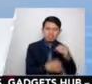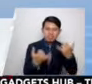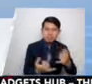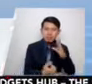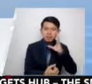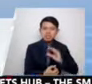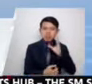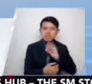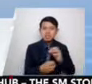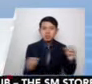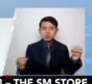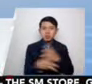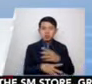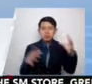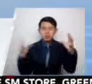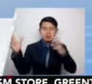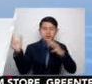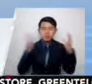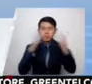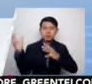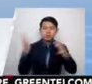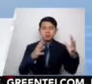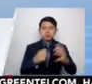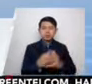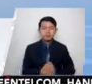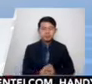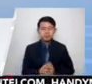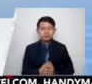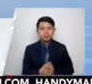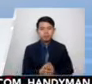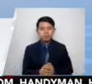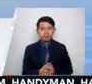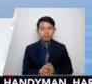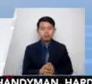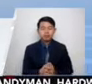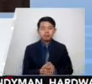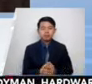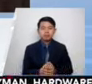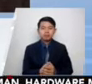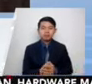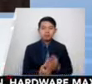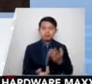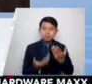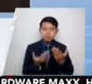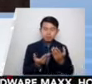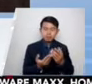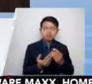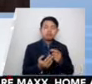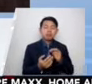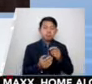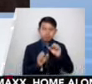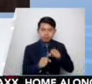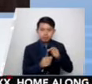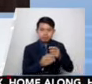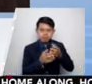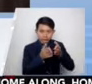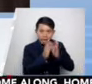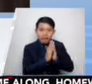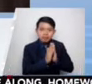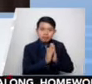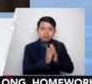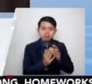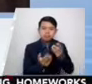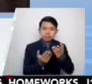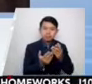Judith, makikisuyo lamang ho kami, no? Kung hindi naman ho kalabisan at hindi naman ho kayo malalagay sa alanganin, baka po pwede lang hong ipihit ninyo yung inyo